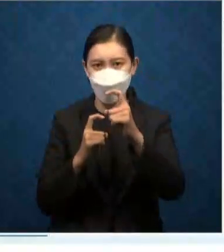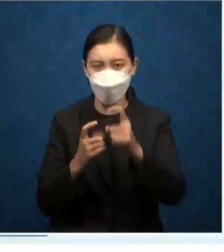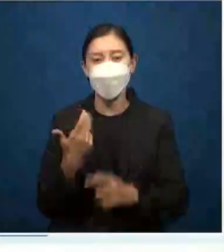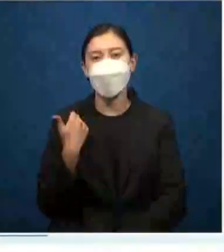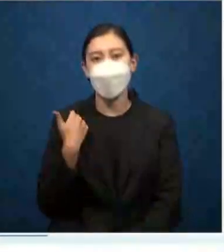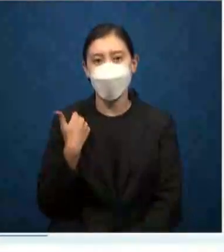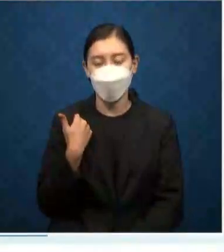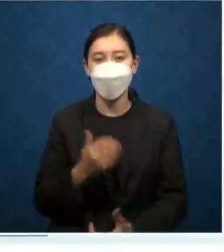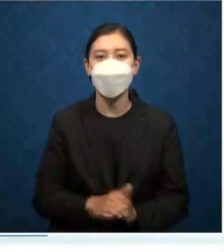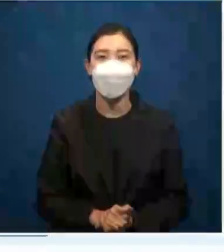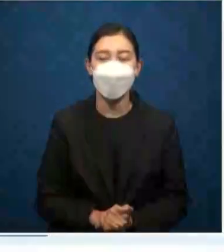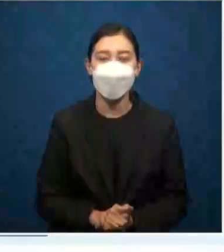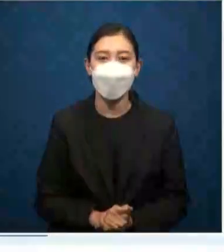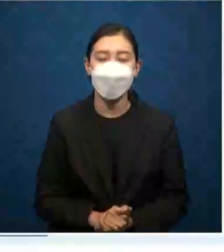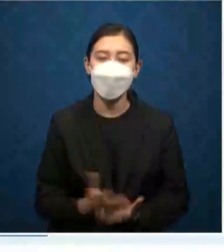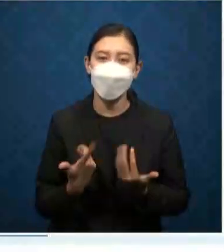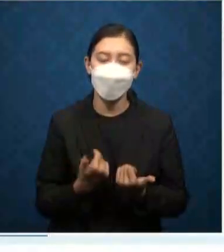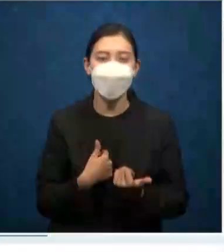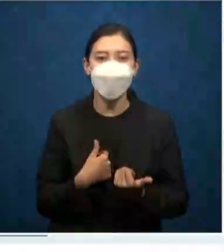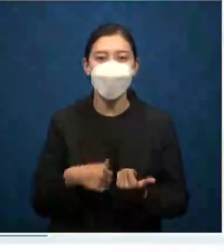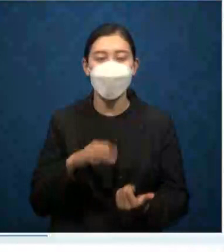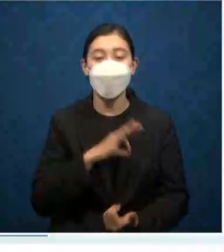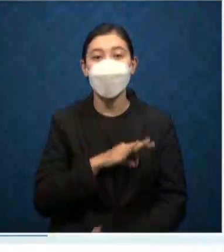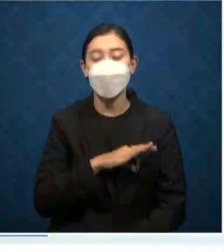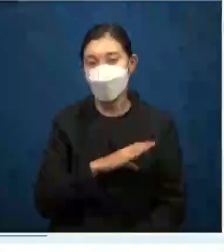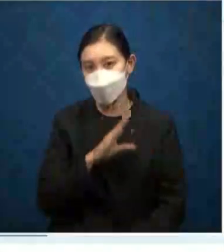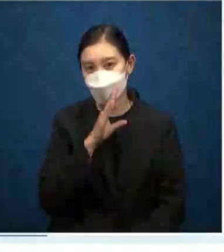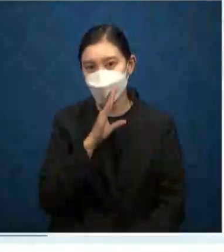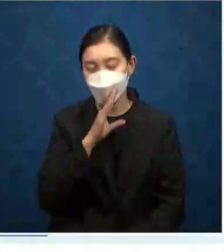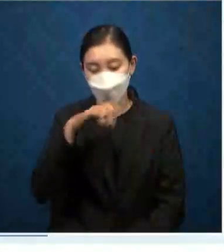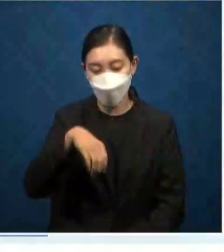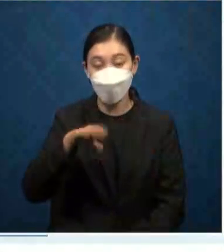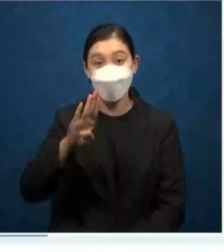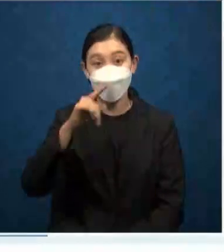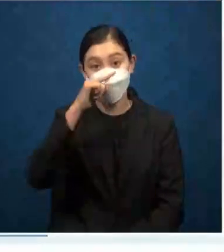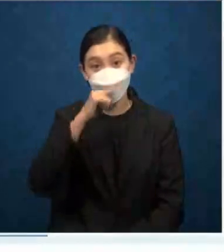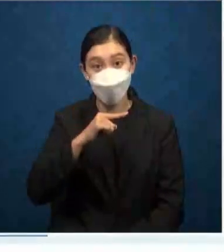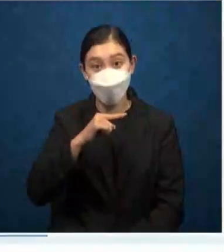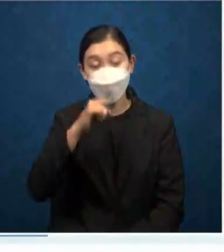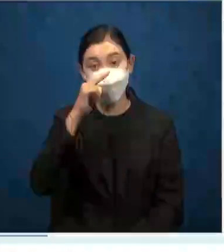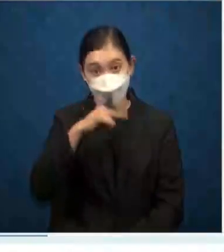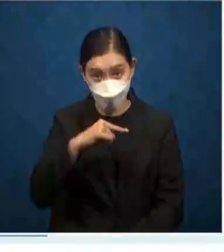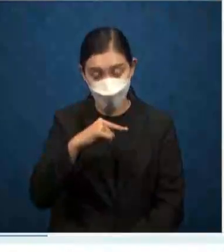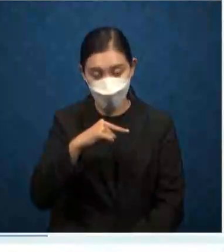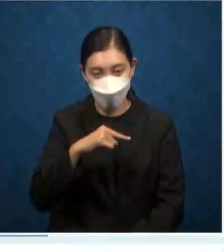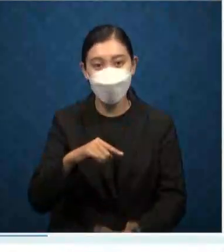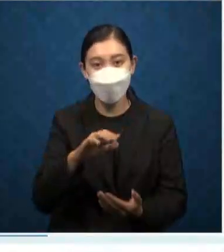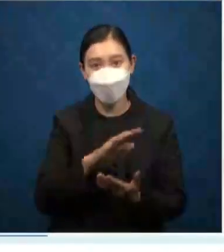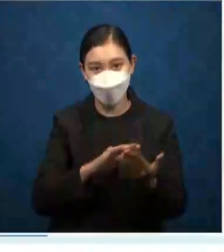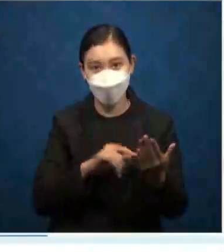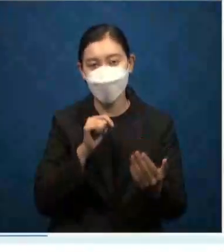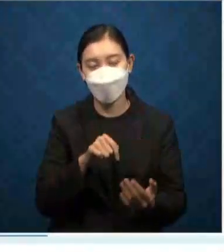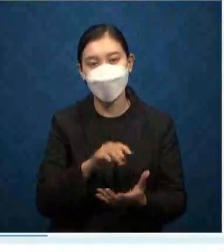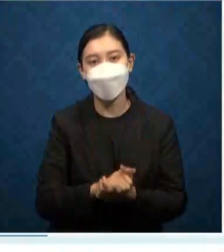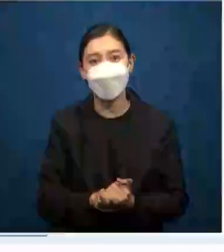ทศไทยที่ผมเคยเปรียบเทียบว่าถ้าเป็นบริษัทประเทศไทยเนี่ยเขาคงไม่ยอมให้ค่าใช้จ่ายด้านบุ